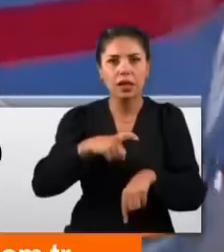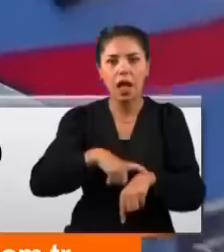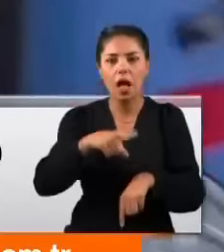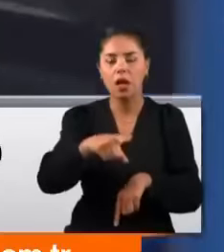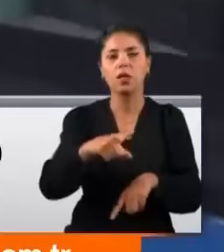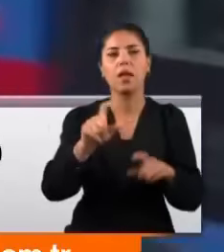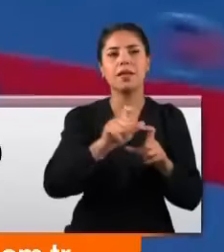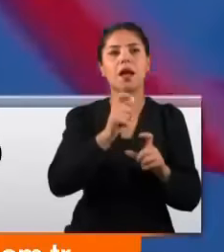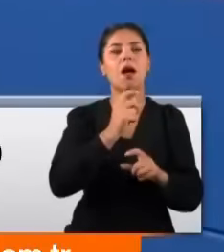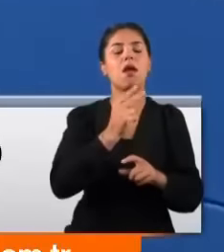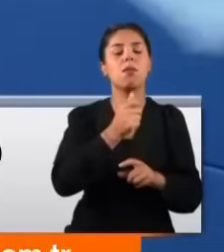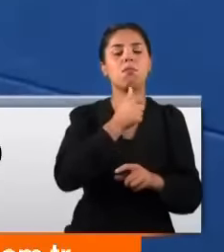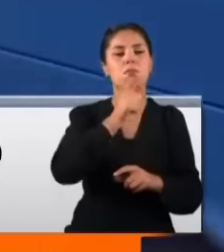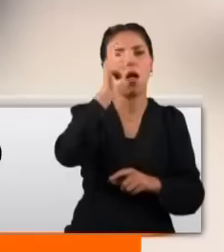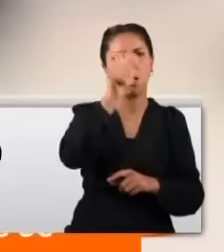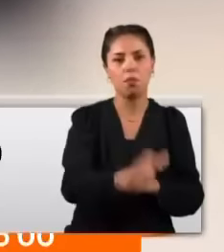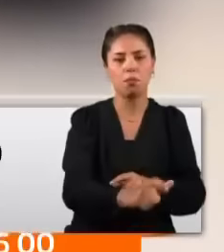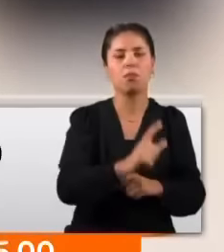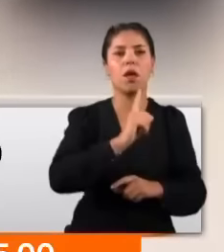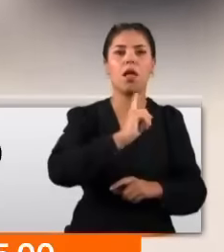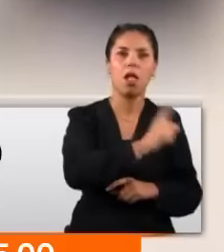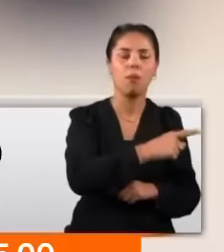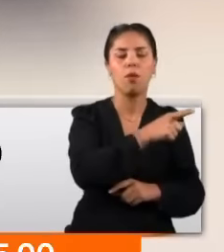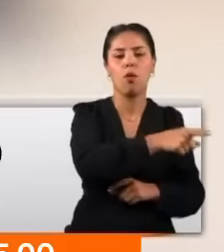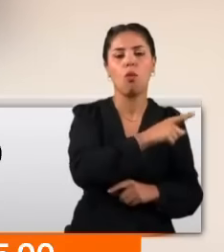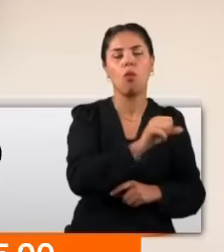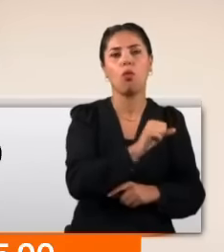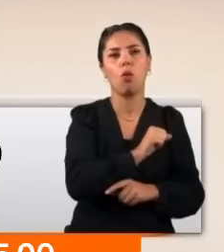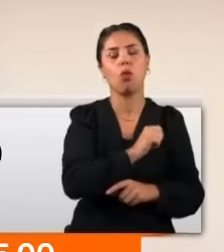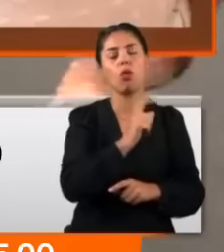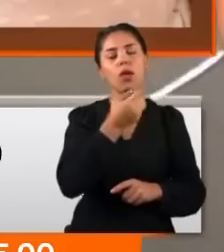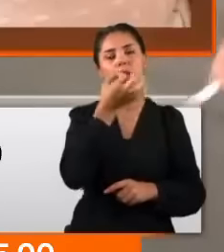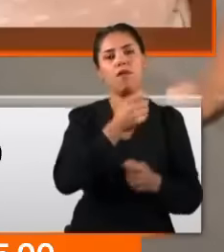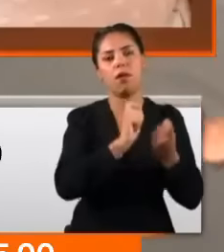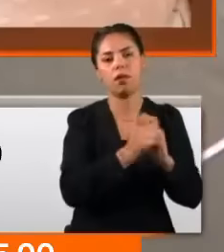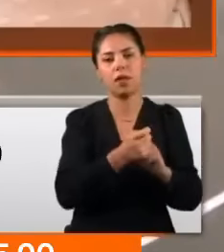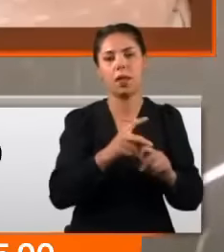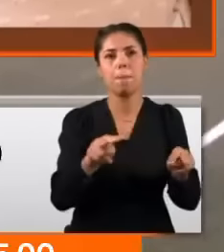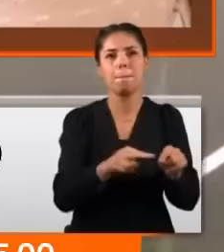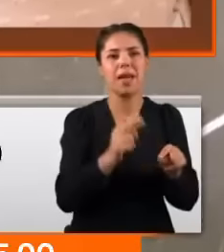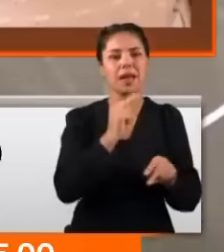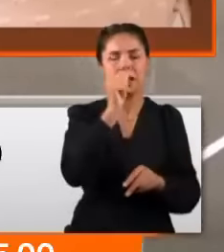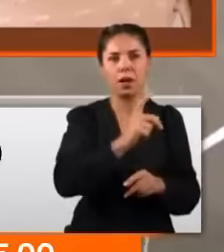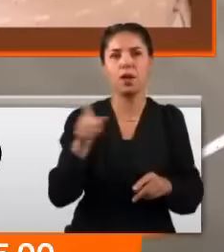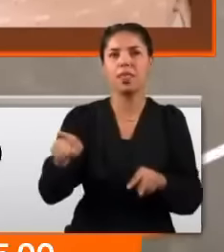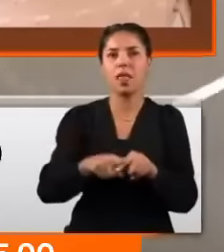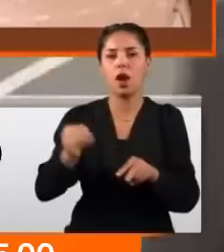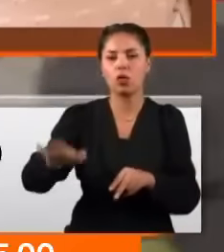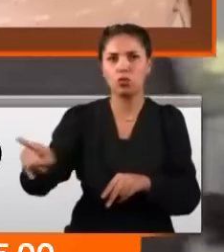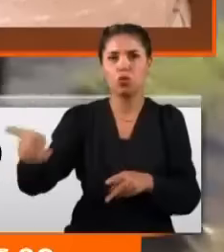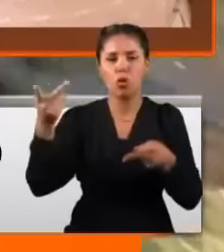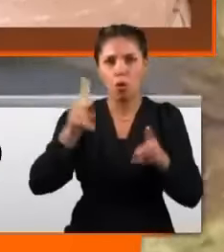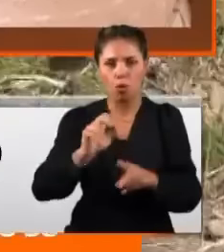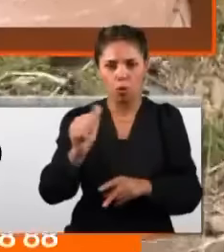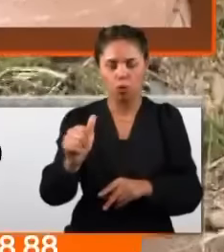tarafından korkutularak yönlendirildiklerini itiraf etmişti. Melike Güran ifadesinde Narin'in cansız bedeninin bulunduğu gün